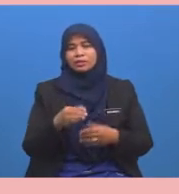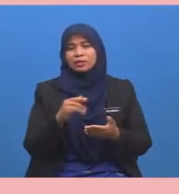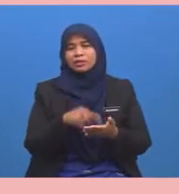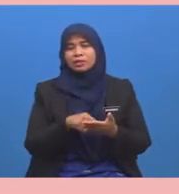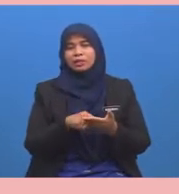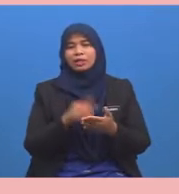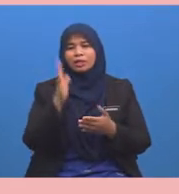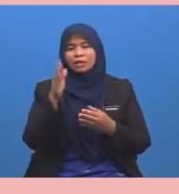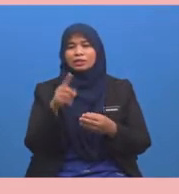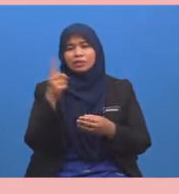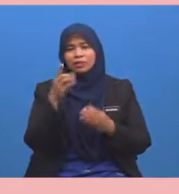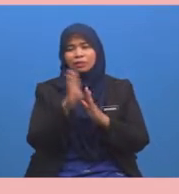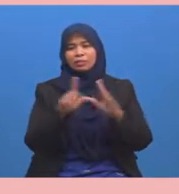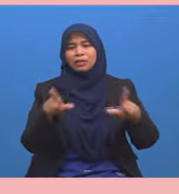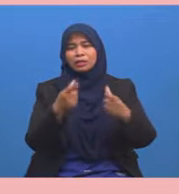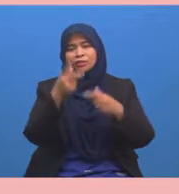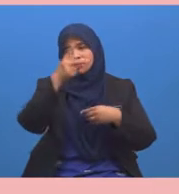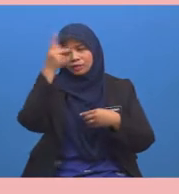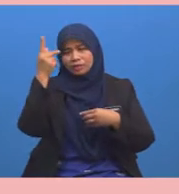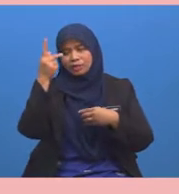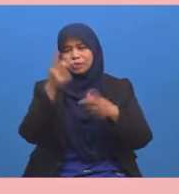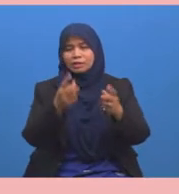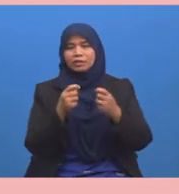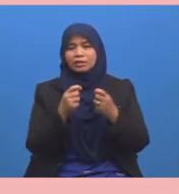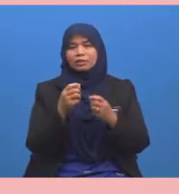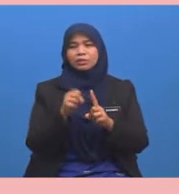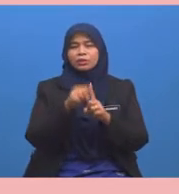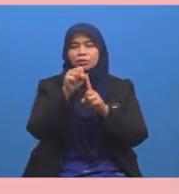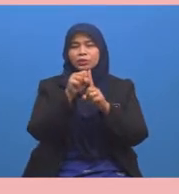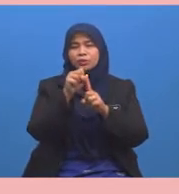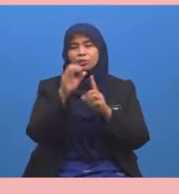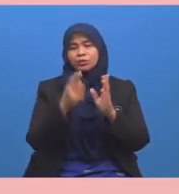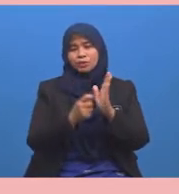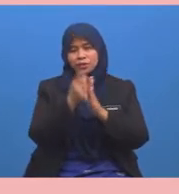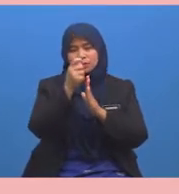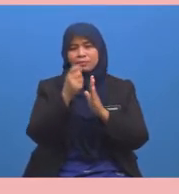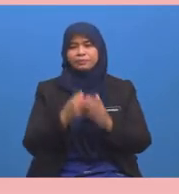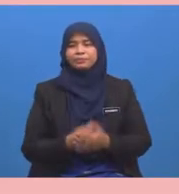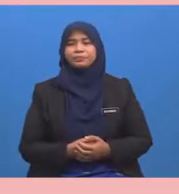dan fizikal akan kerap berlaku kerana penerimaan suhu yang tinggi.